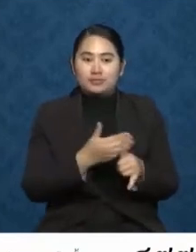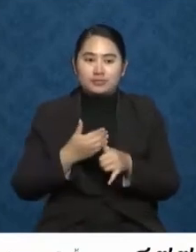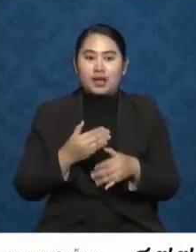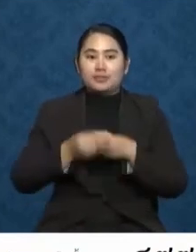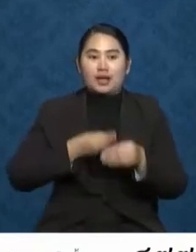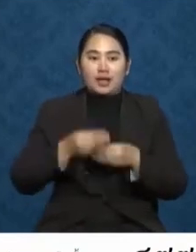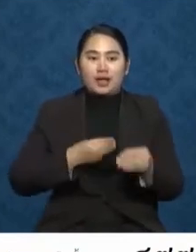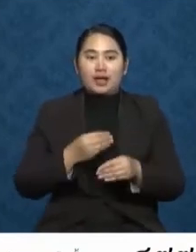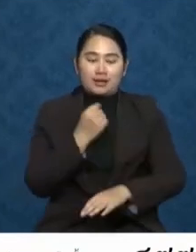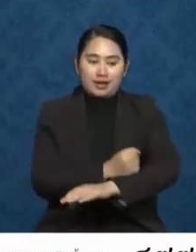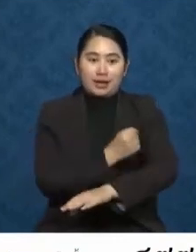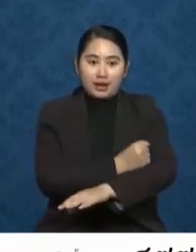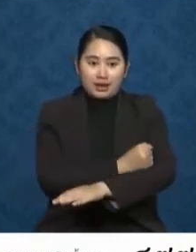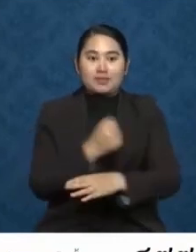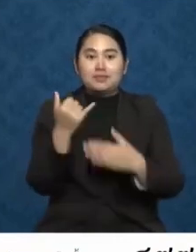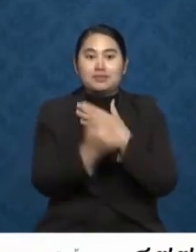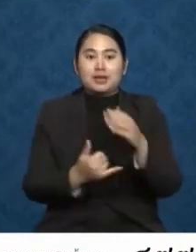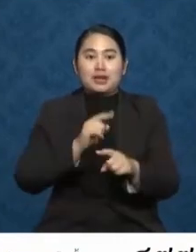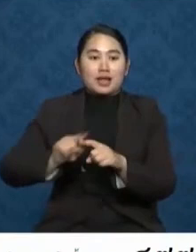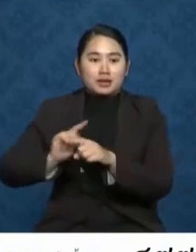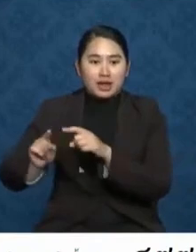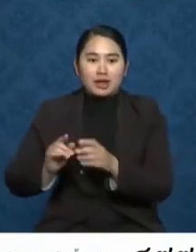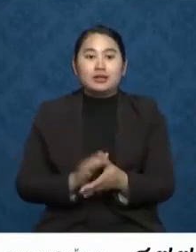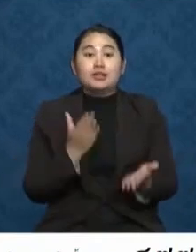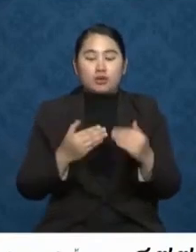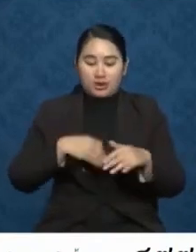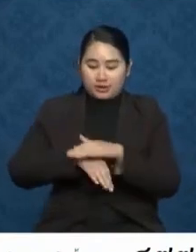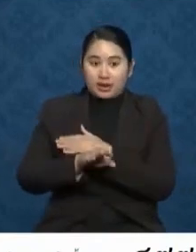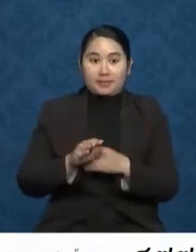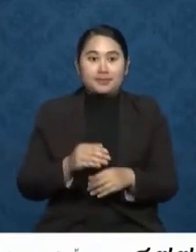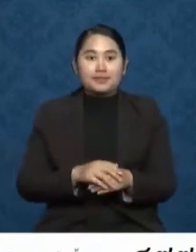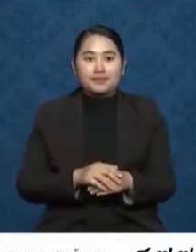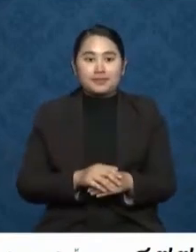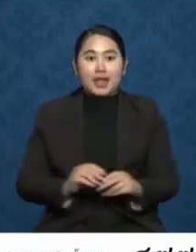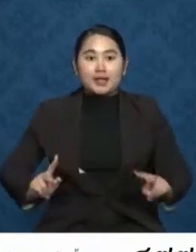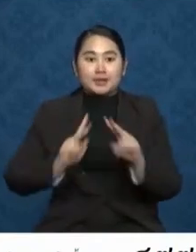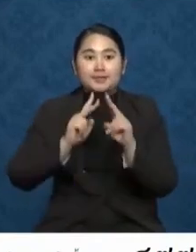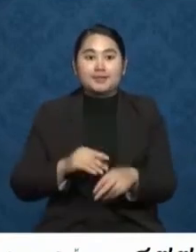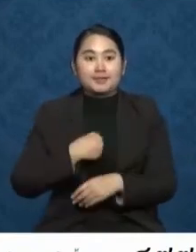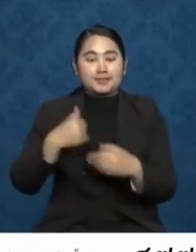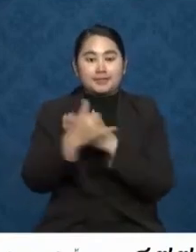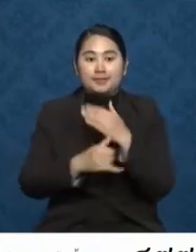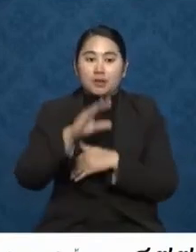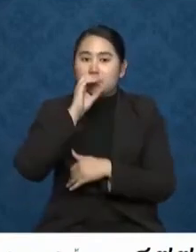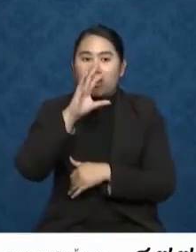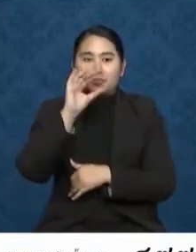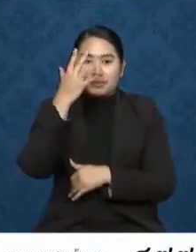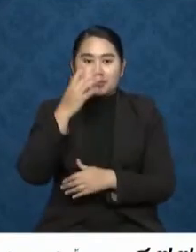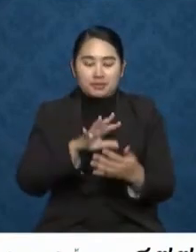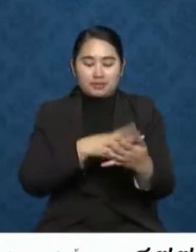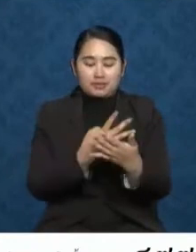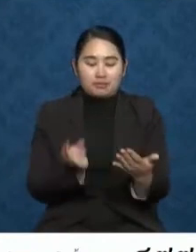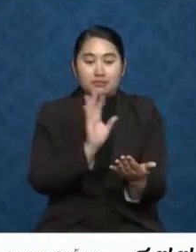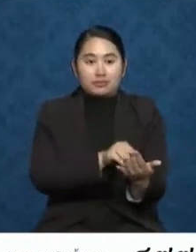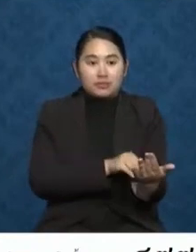ดการสถานการณ์แรงงานข้ามชาติอย่างเป็นระบบและเรื่องผู้ลี้ภัยกระทรวงต่างประเทศไม่พูดเลยครับประเด็นต่างเหล่านี้ผมเห็นว่าแผนงานงบประมาณต่